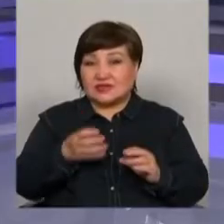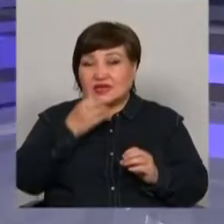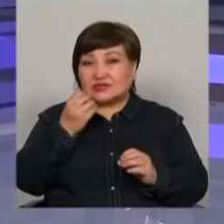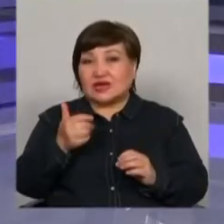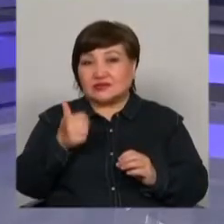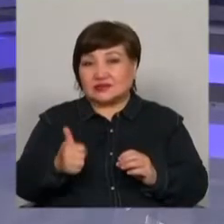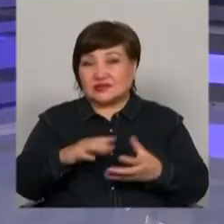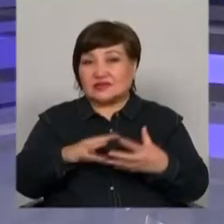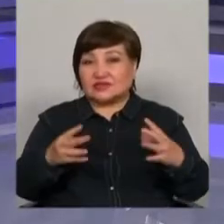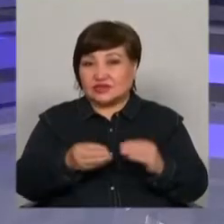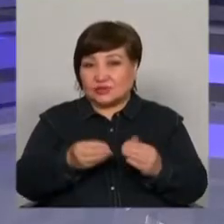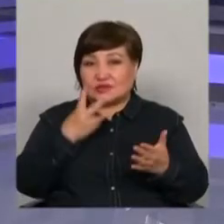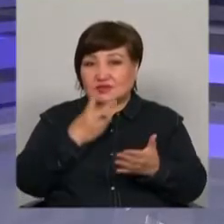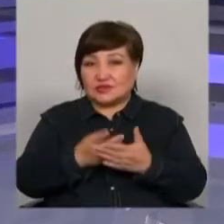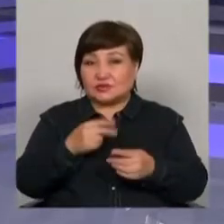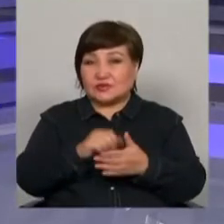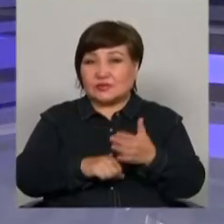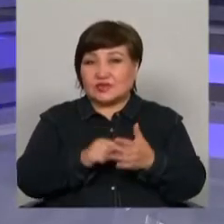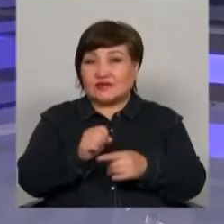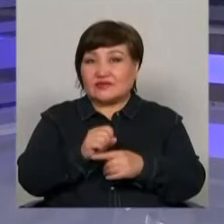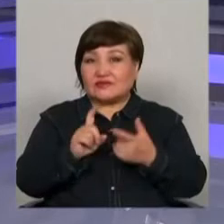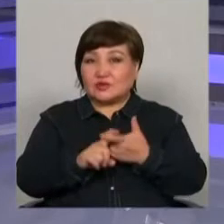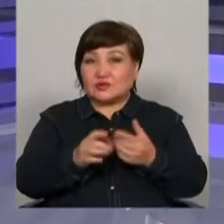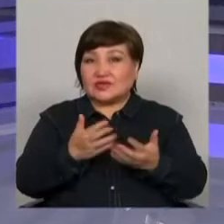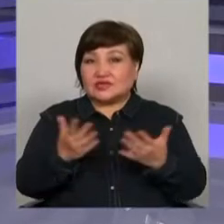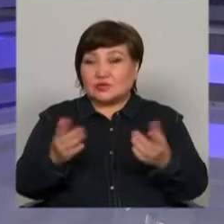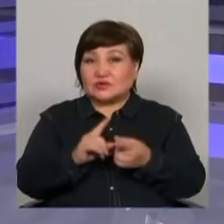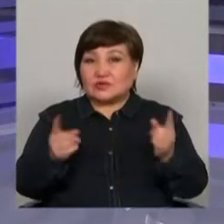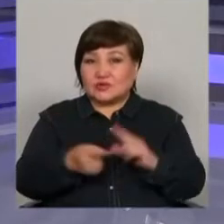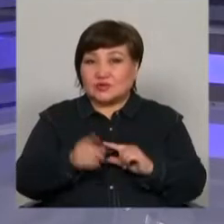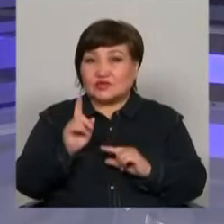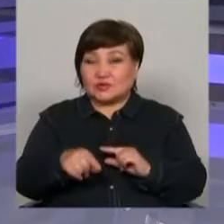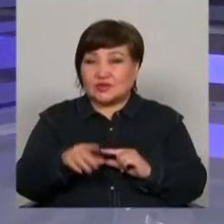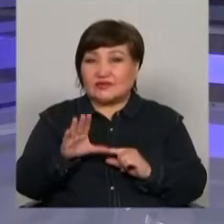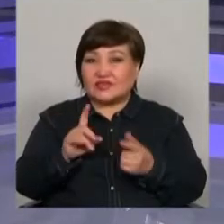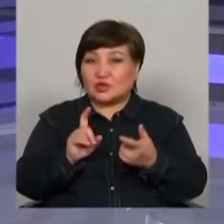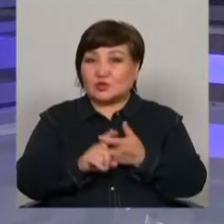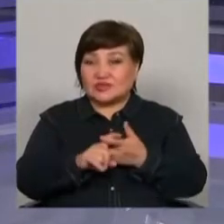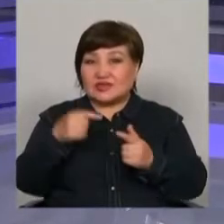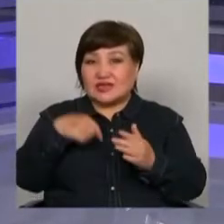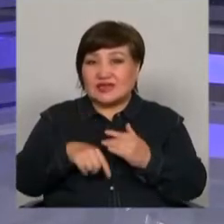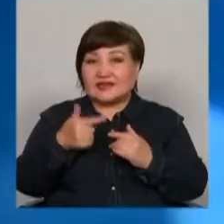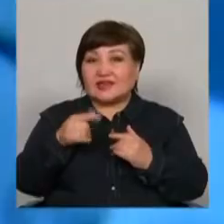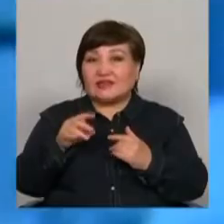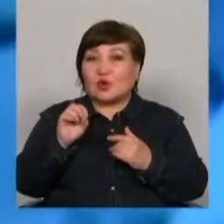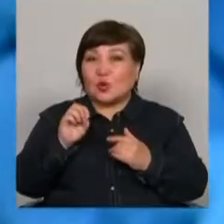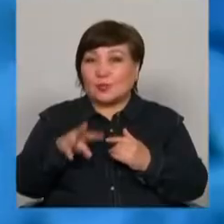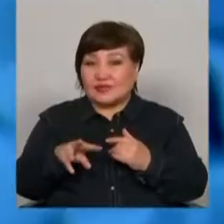Сол себептен бұл вирустың қанша өзгергенмен де бұның ата тегі сол вирустың геномында болады ғой. Соны салған